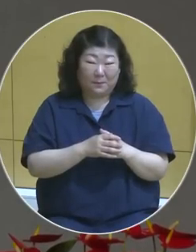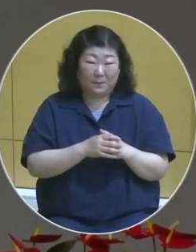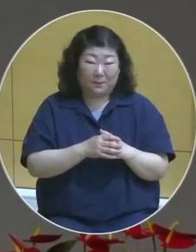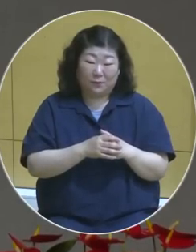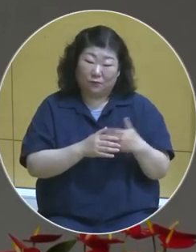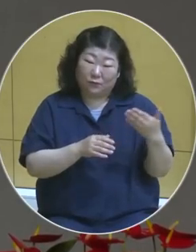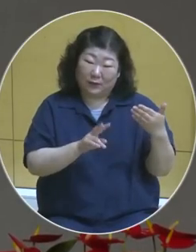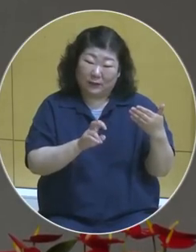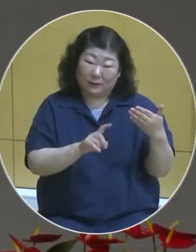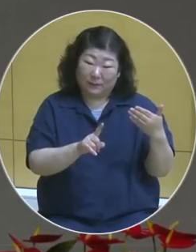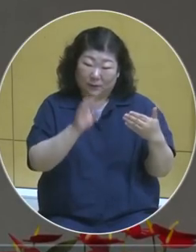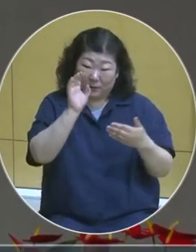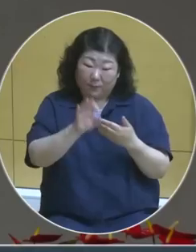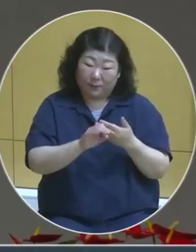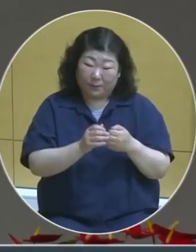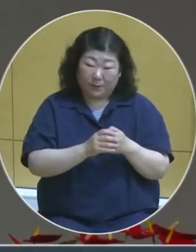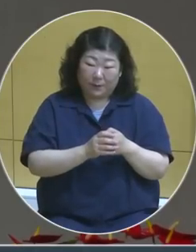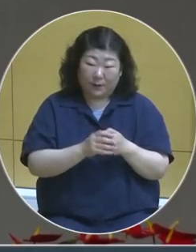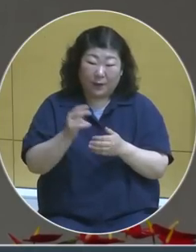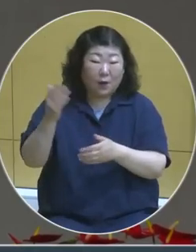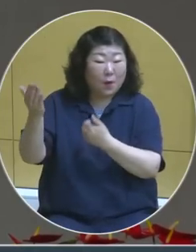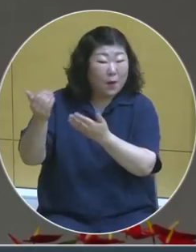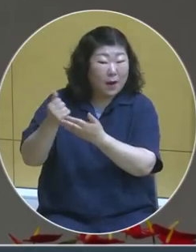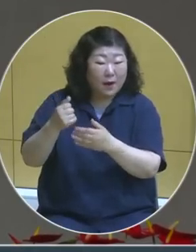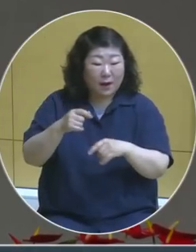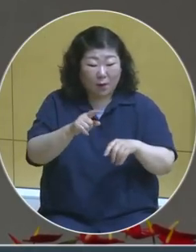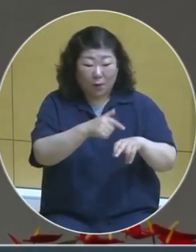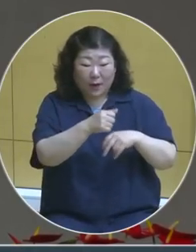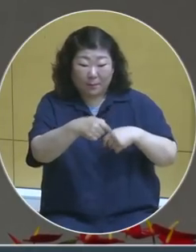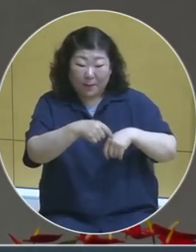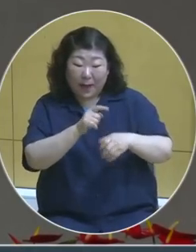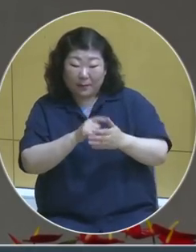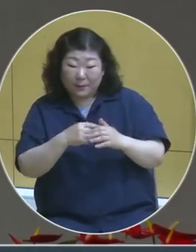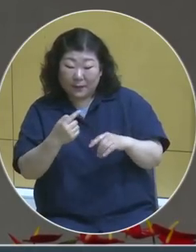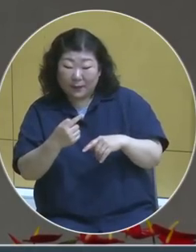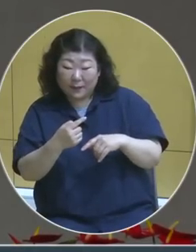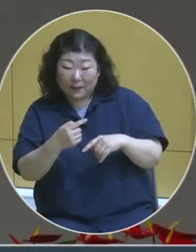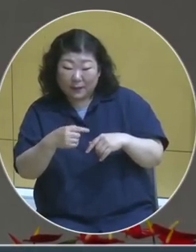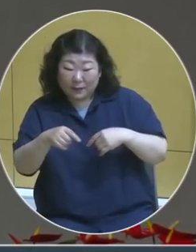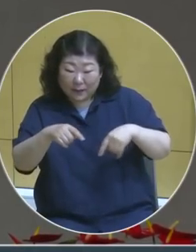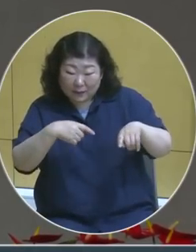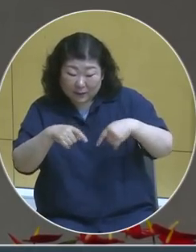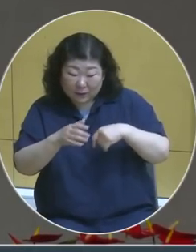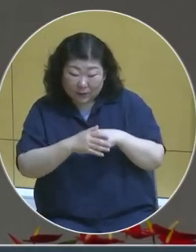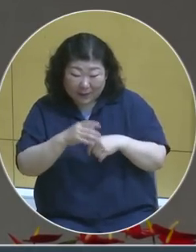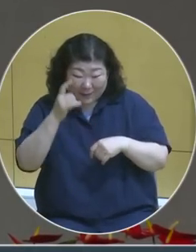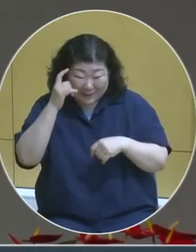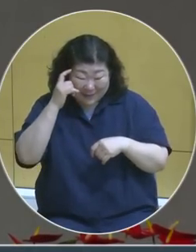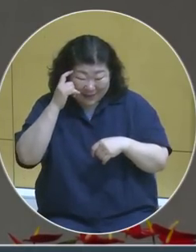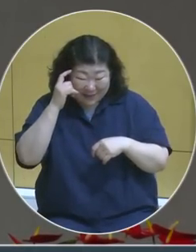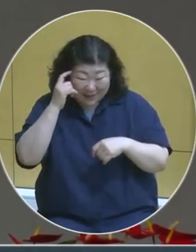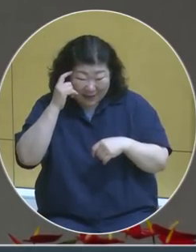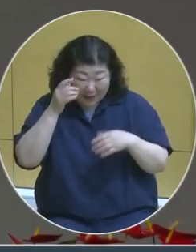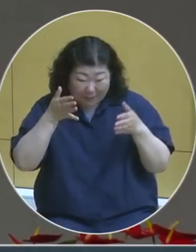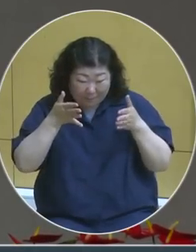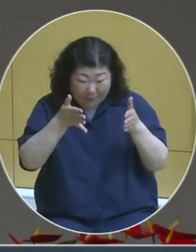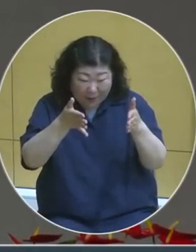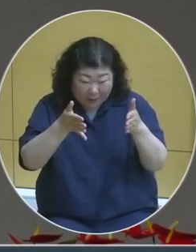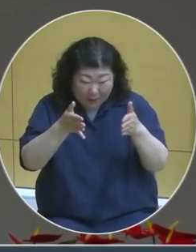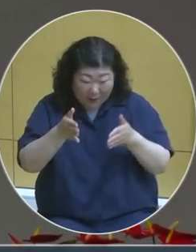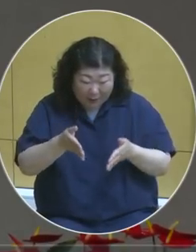보면 여호와께서 왕의 마음을 다스리시며 그 생각의 방향을 도랑물처럼 마음대로 바꾸신다 그렇게 되어